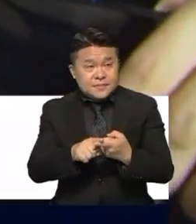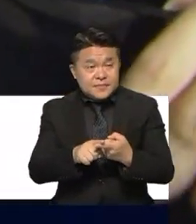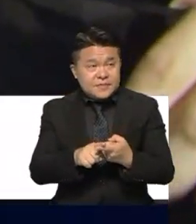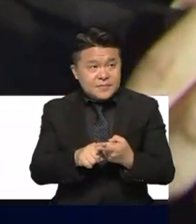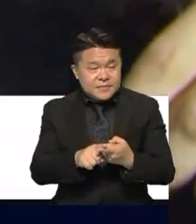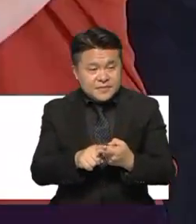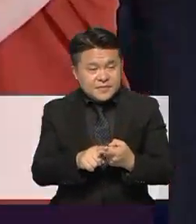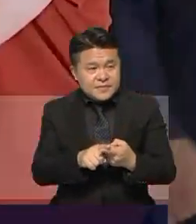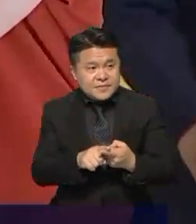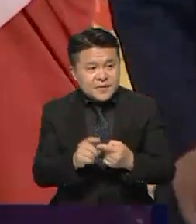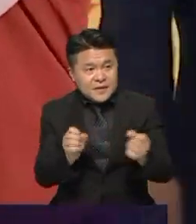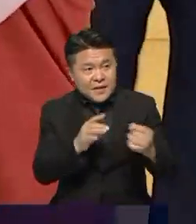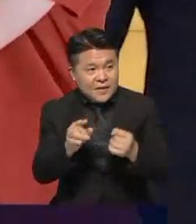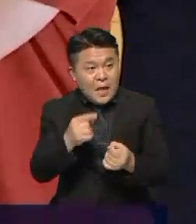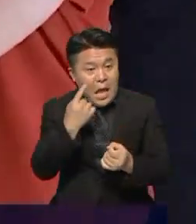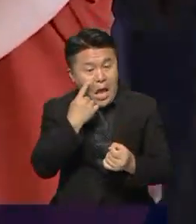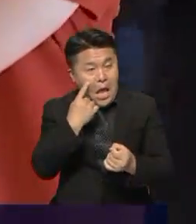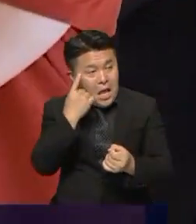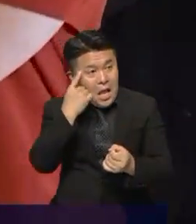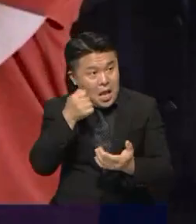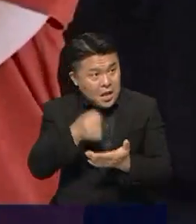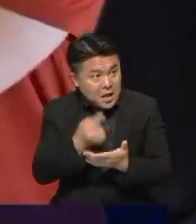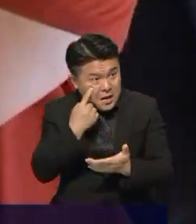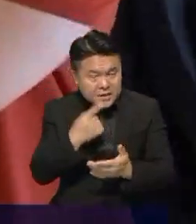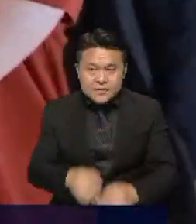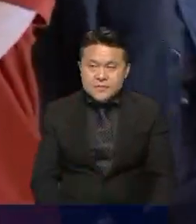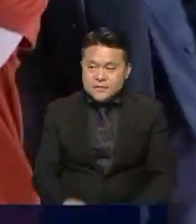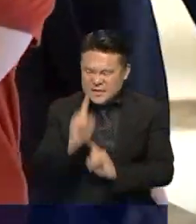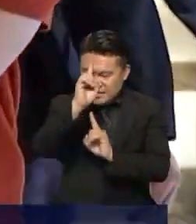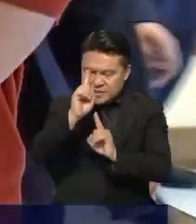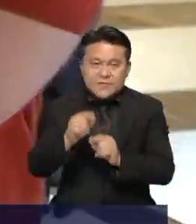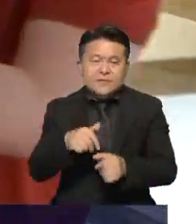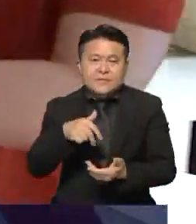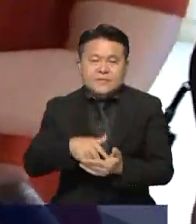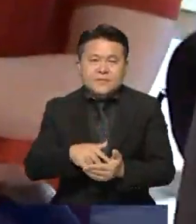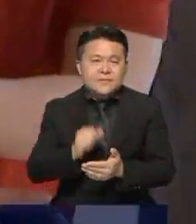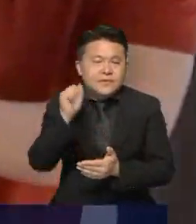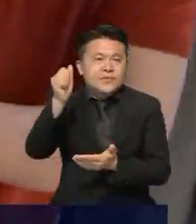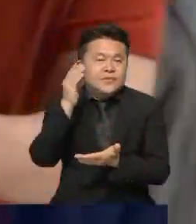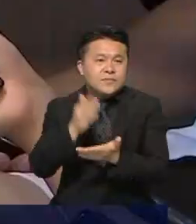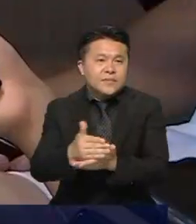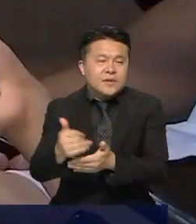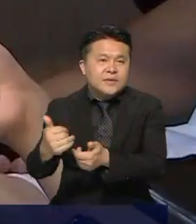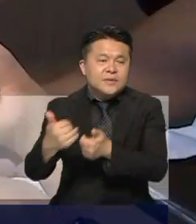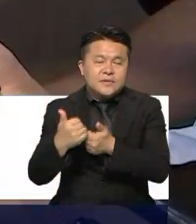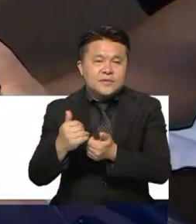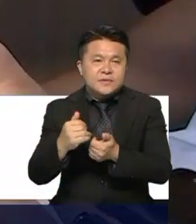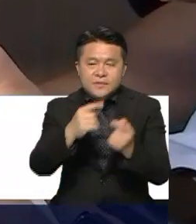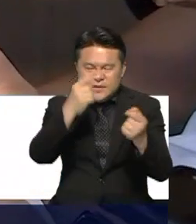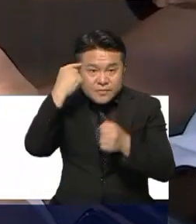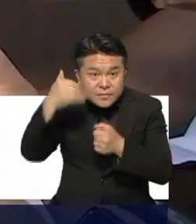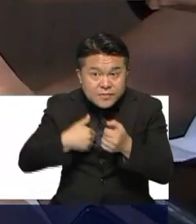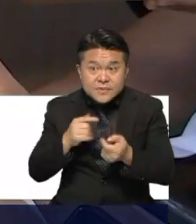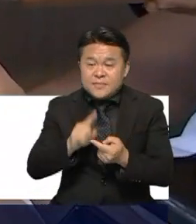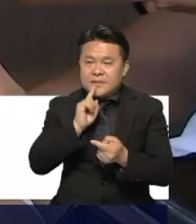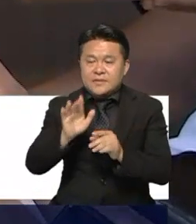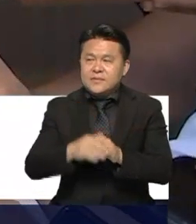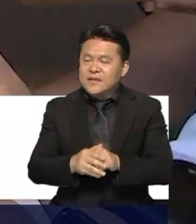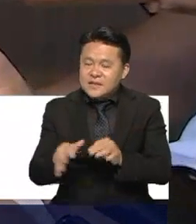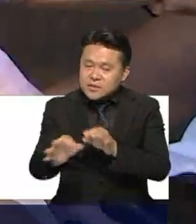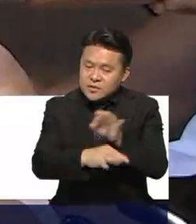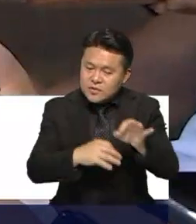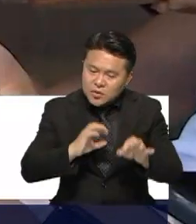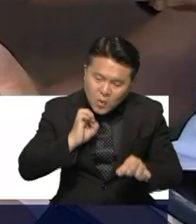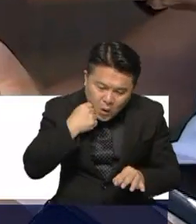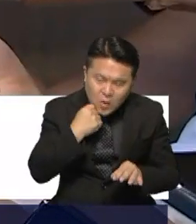우리가 판단해보자. 이 고문은 불출마 요구에 대한 기자들의 질문에 말을 아꼈습니다. 경제위기 극복 방안이나